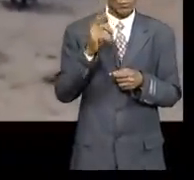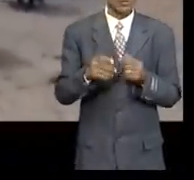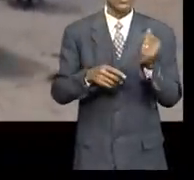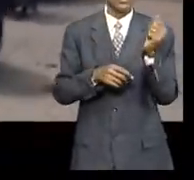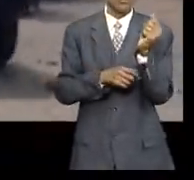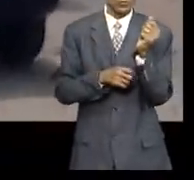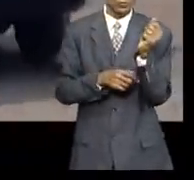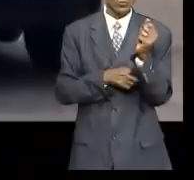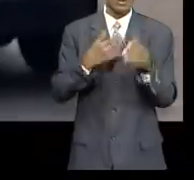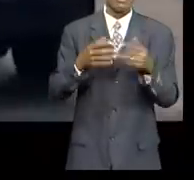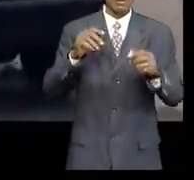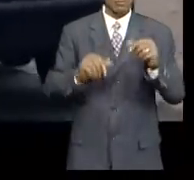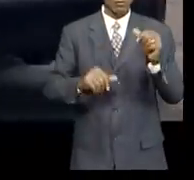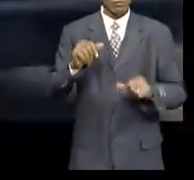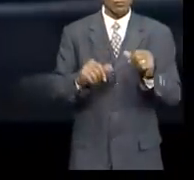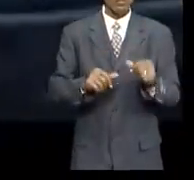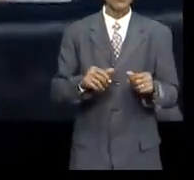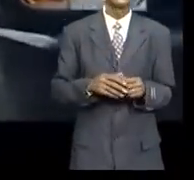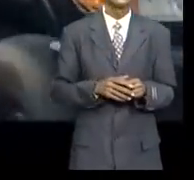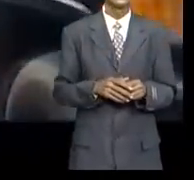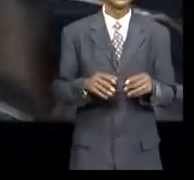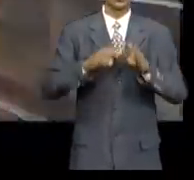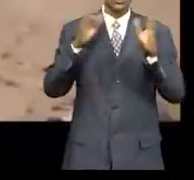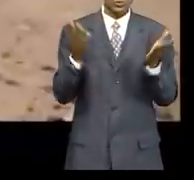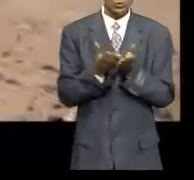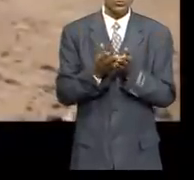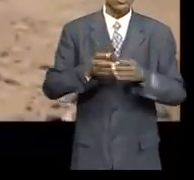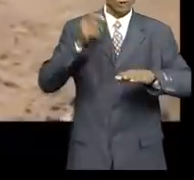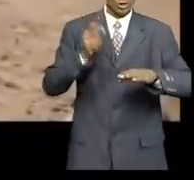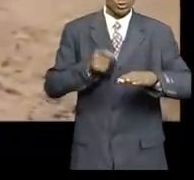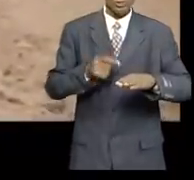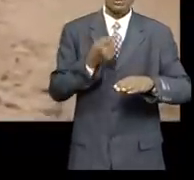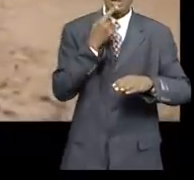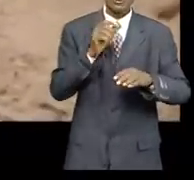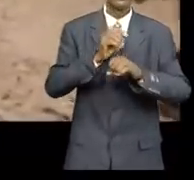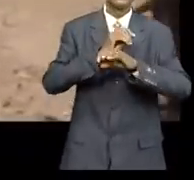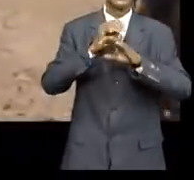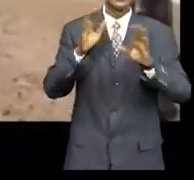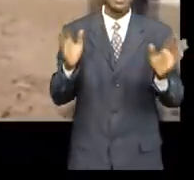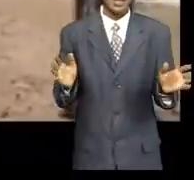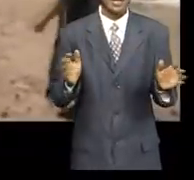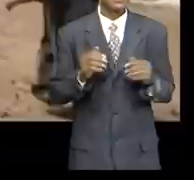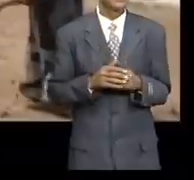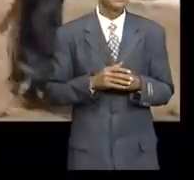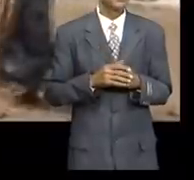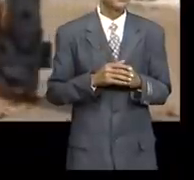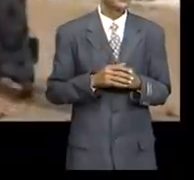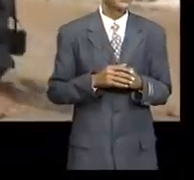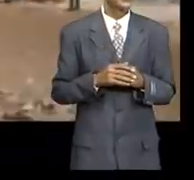aux multiples tergiversations constatées dans cette affaire. Détentrice du certificat d'enregistrement